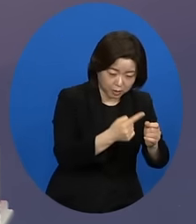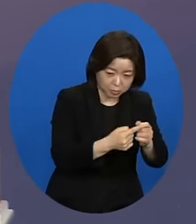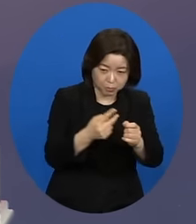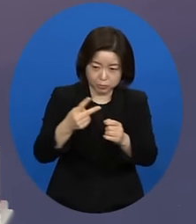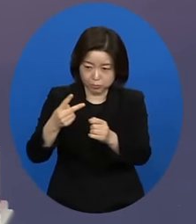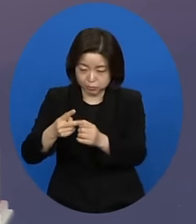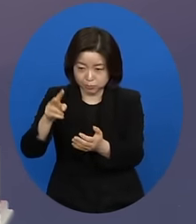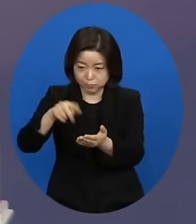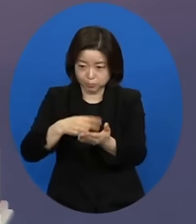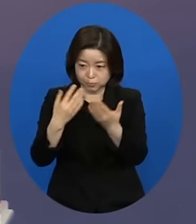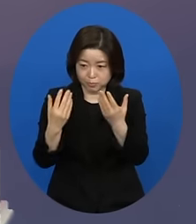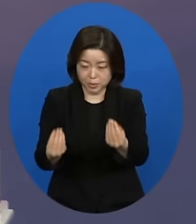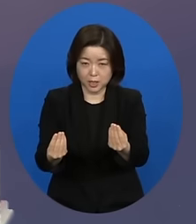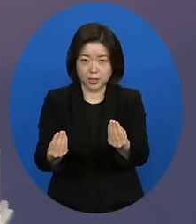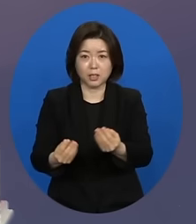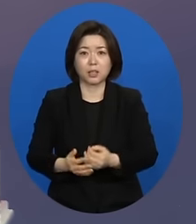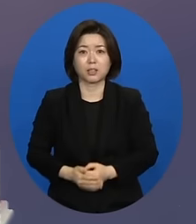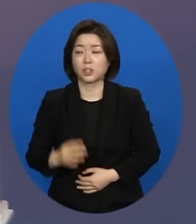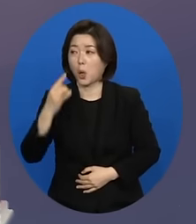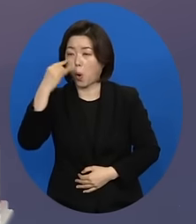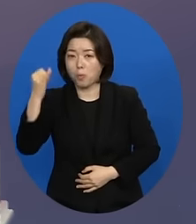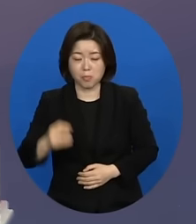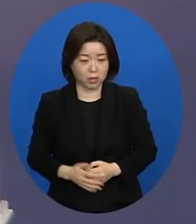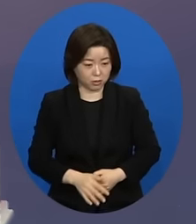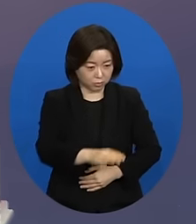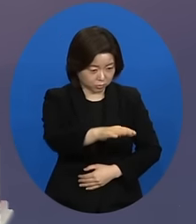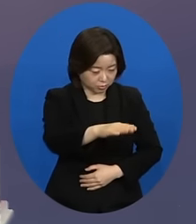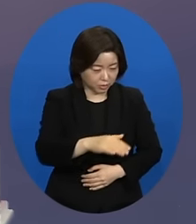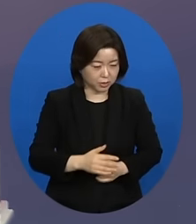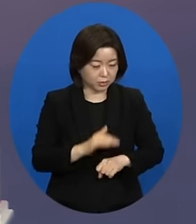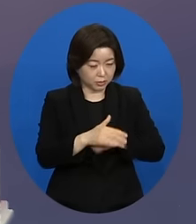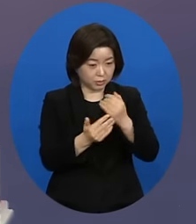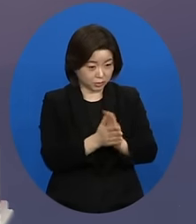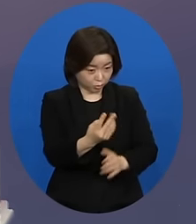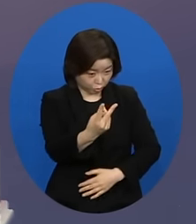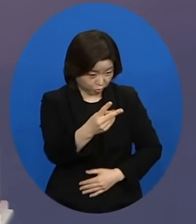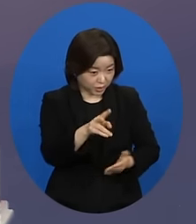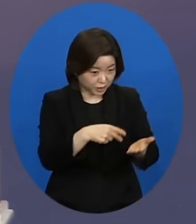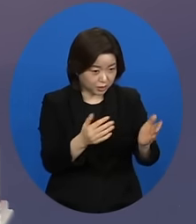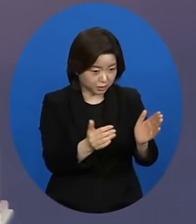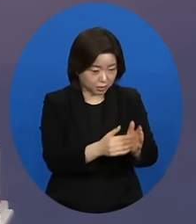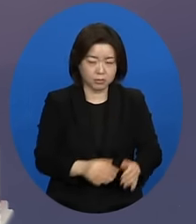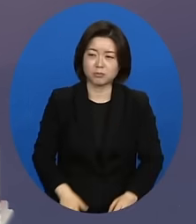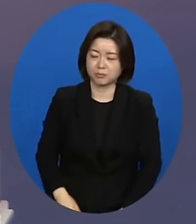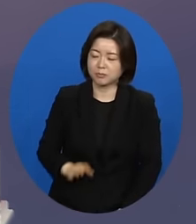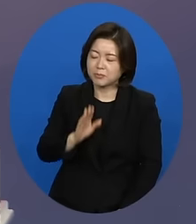예, 성경을 두 번 읽었네. 예, 어머니.